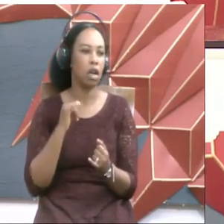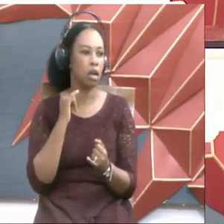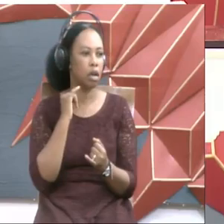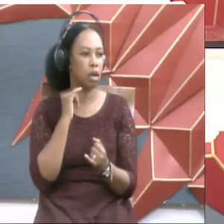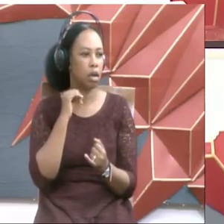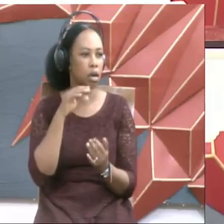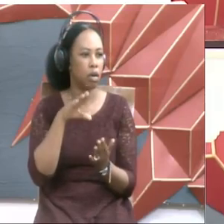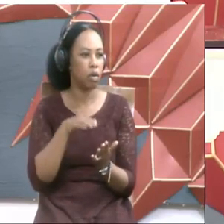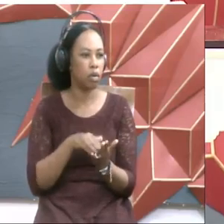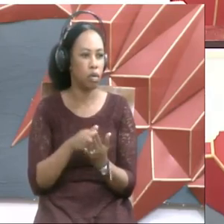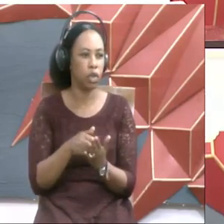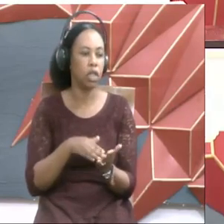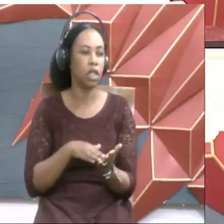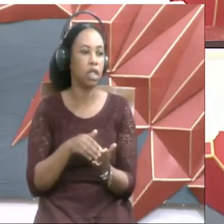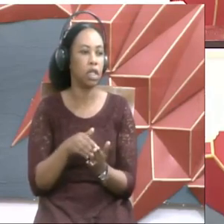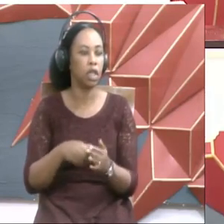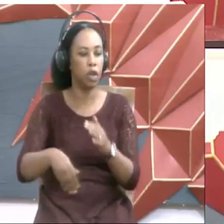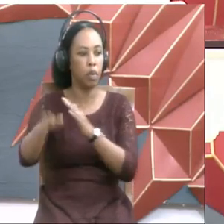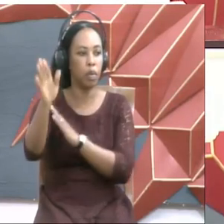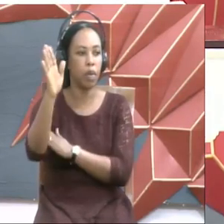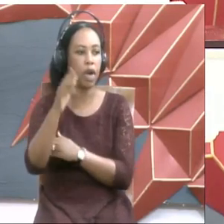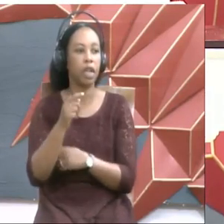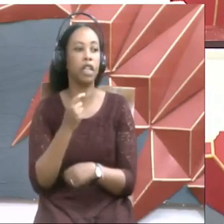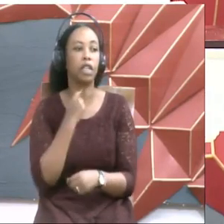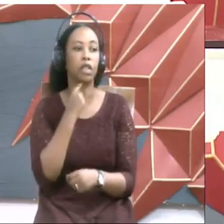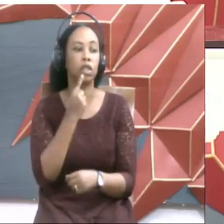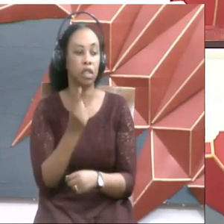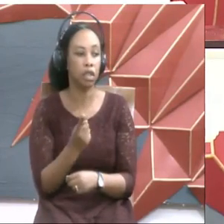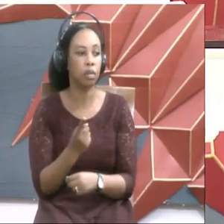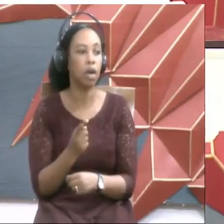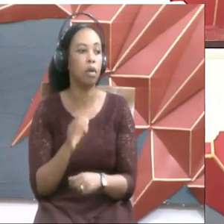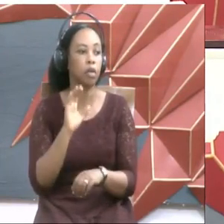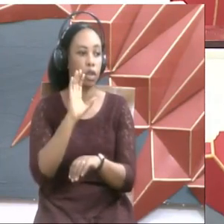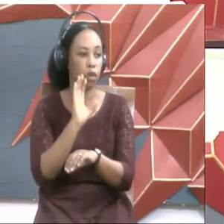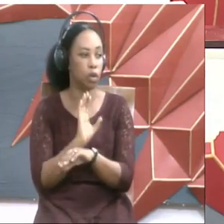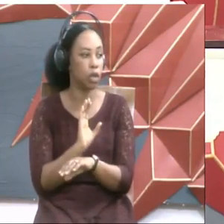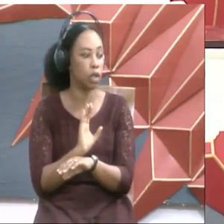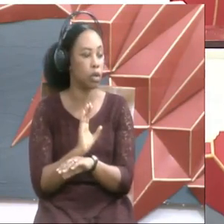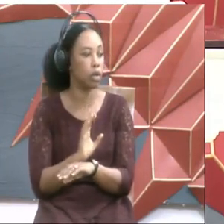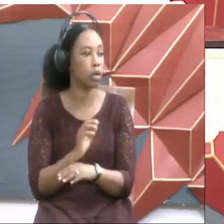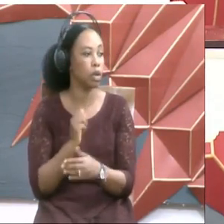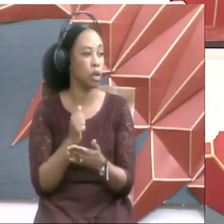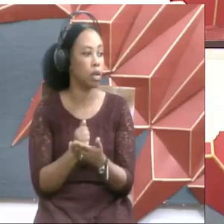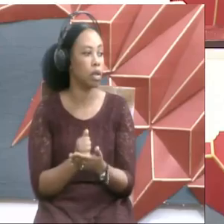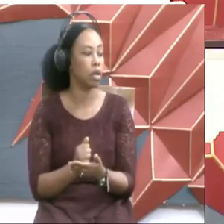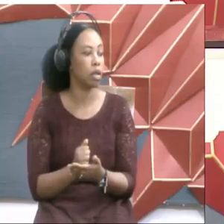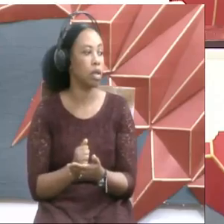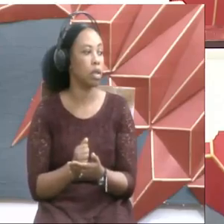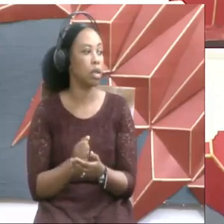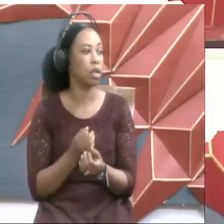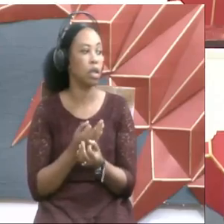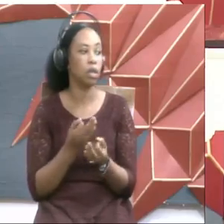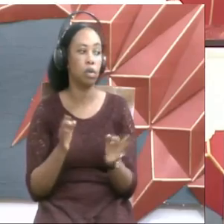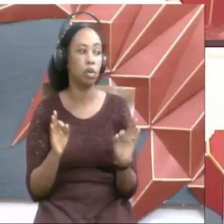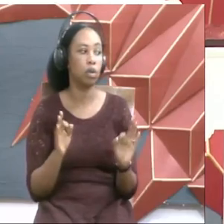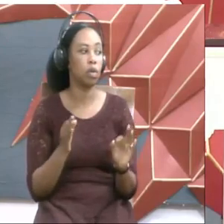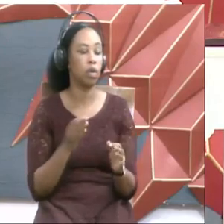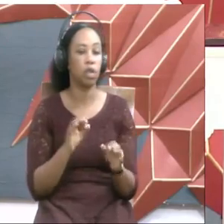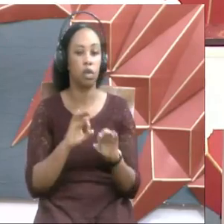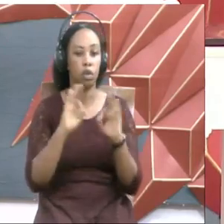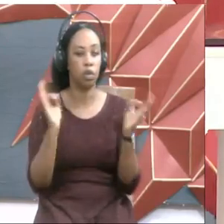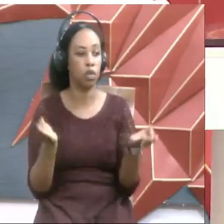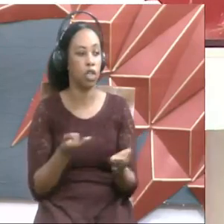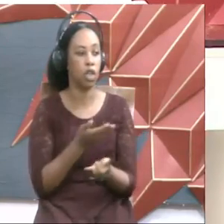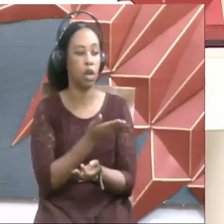Notre Dieu est vivant dans son Église. Amen. Amen. Maintenant, libérons cette